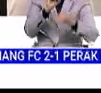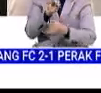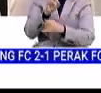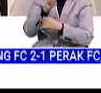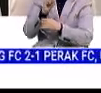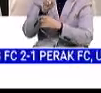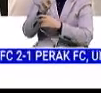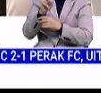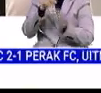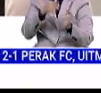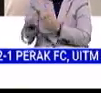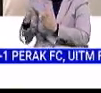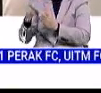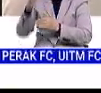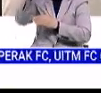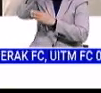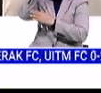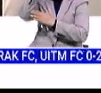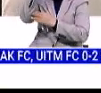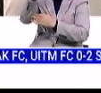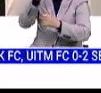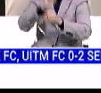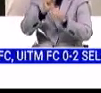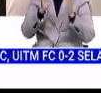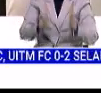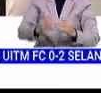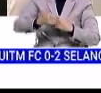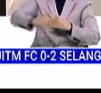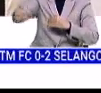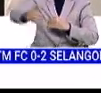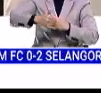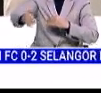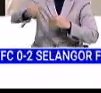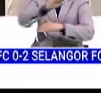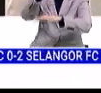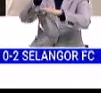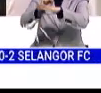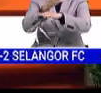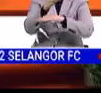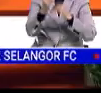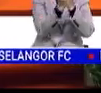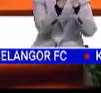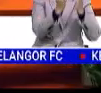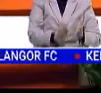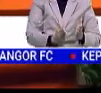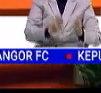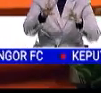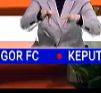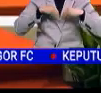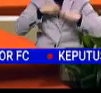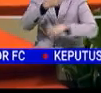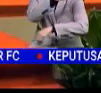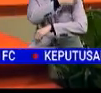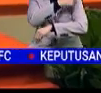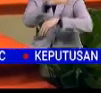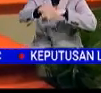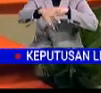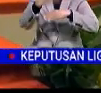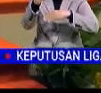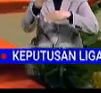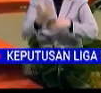bagi membolehkan pendaftaran pekerja yang berulang-alik ke Singapura dan para pelajar untuk menerima suntikan vaksin